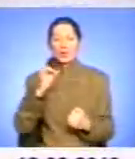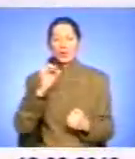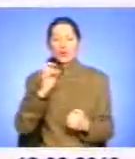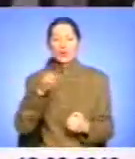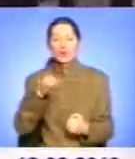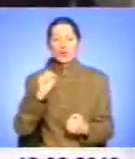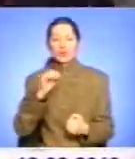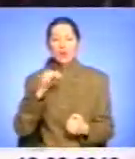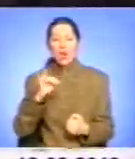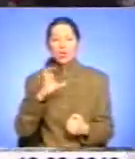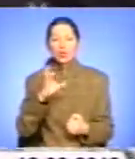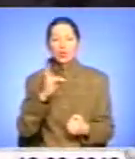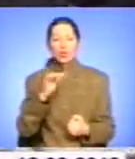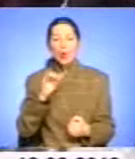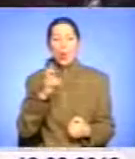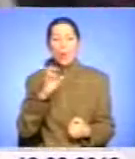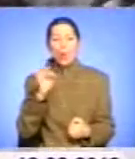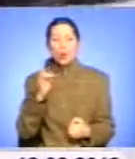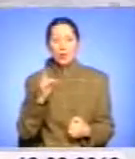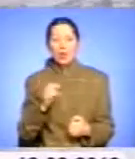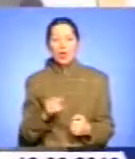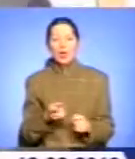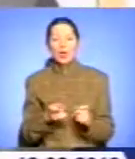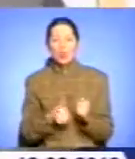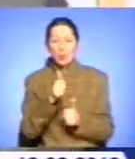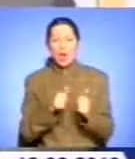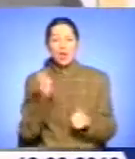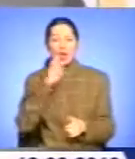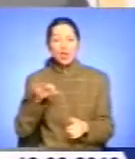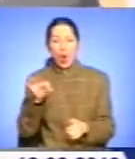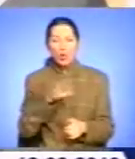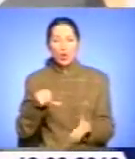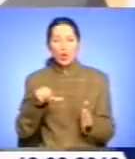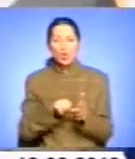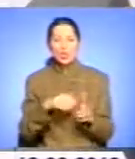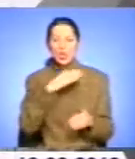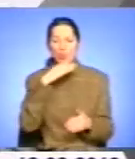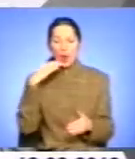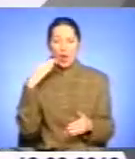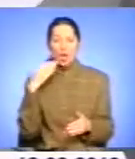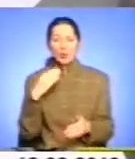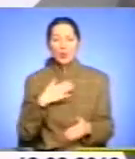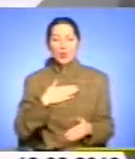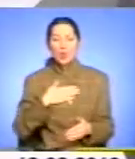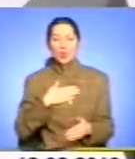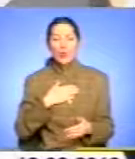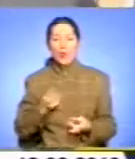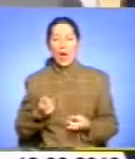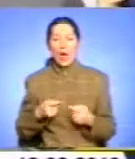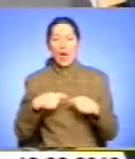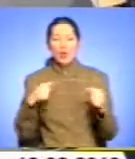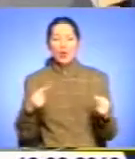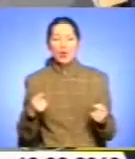у битві на озері 2013. Учасників багато, тобто саме по нашому виду спорту,